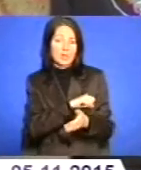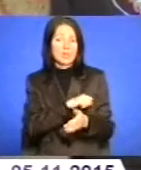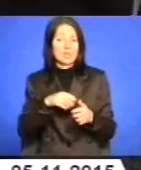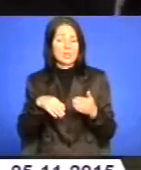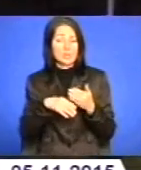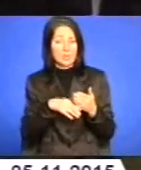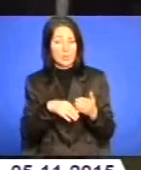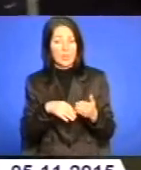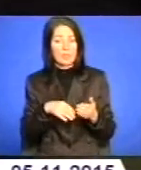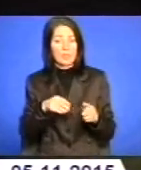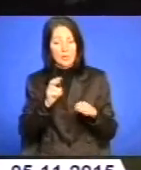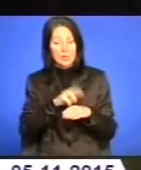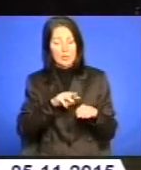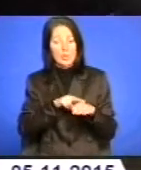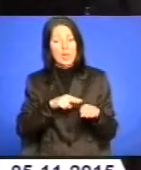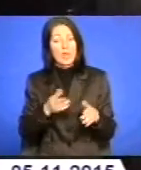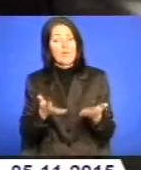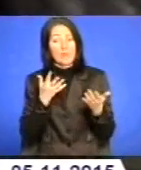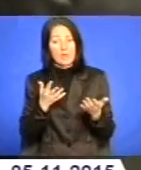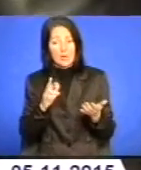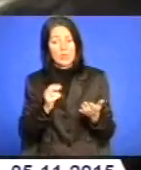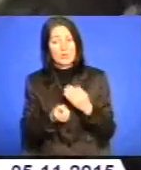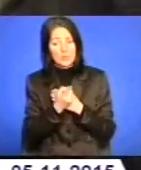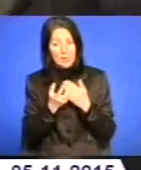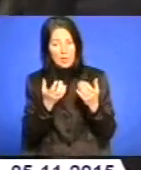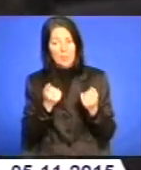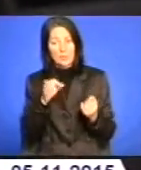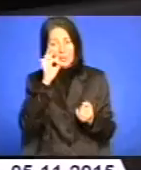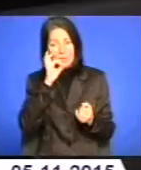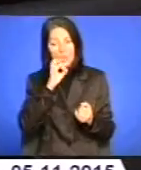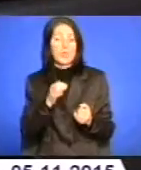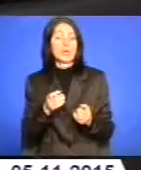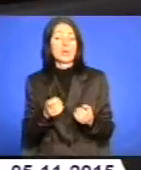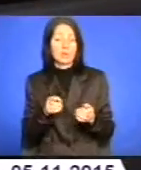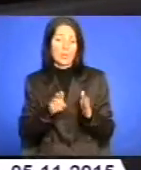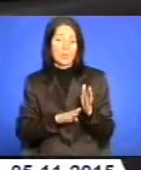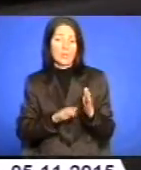встановлюють канали надходження дорогих наркотичних засобів. Триває досудове розслідування.